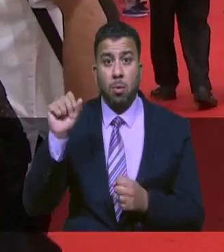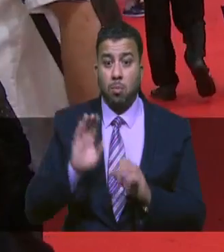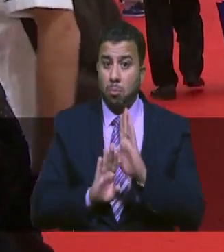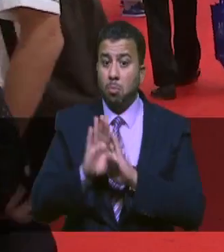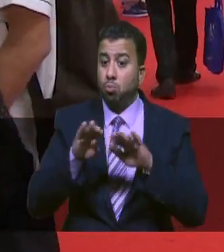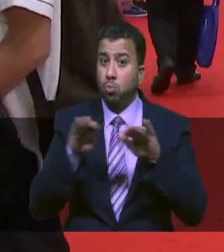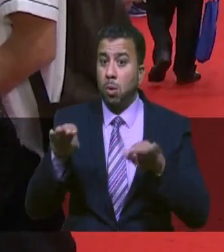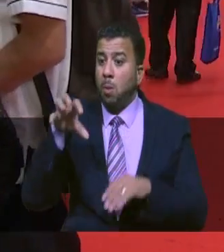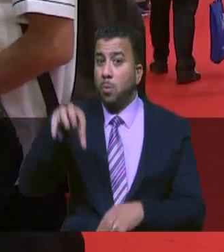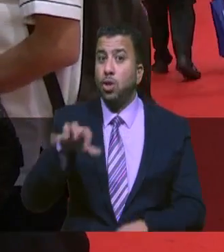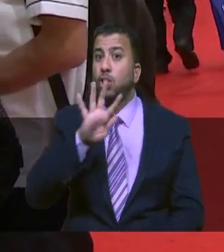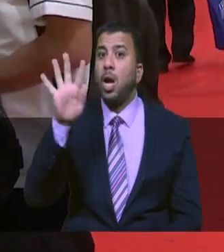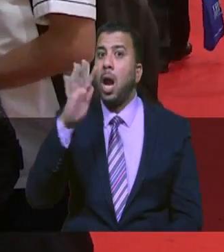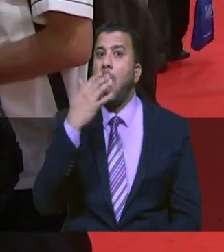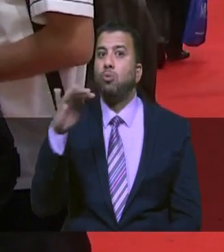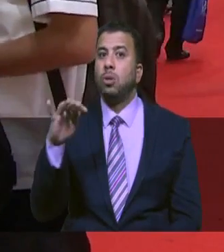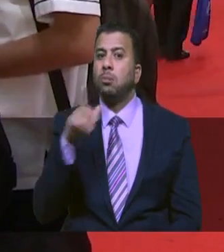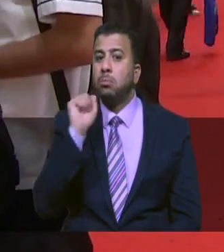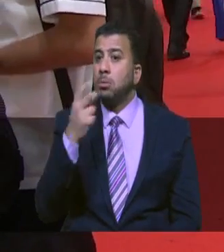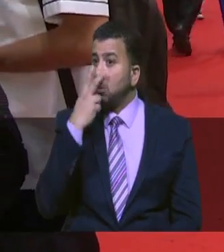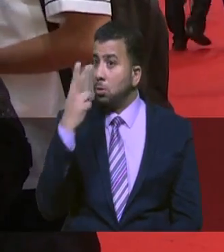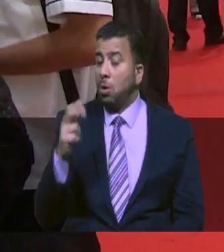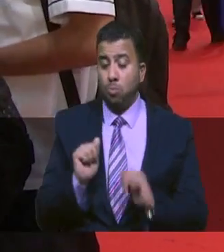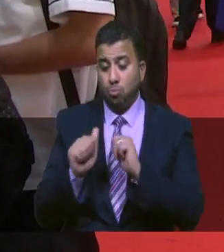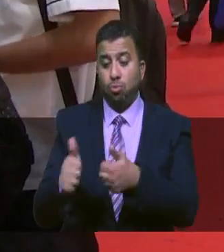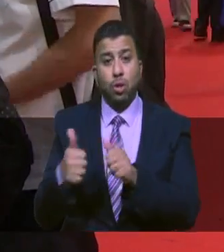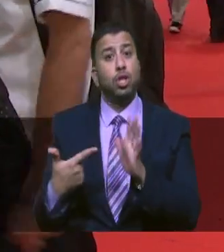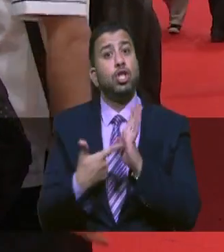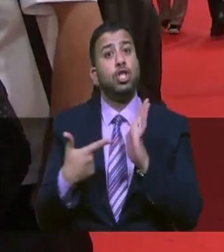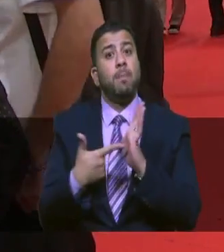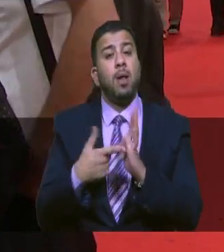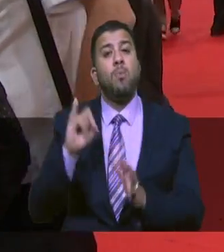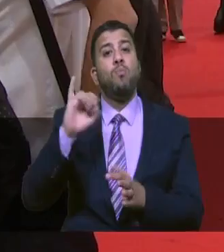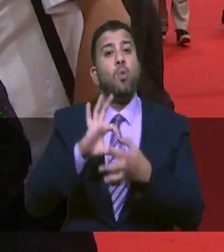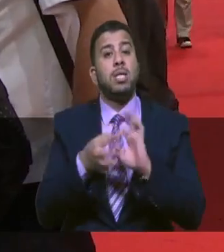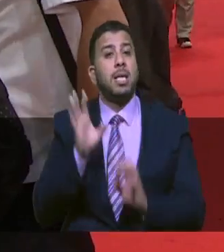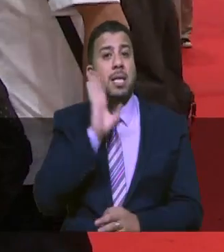مستوى المنطقة والشرق الأوسط لما يشهده من مشاركة جامعات